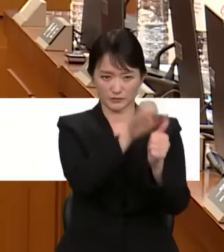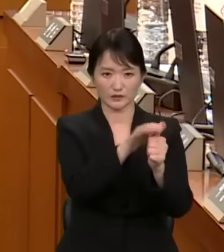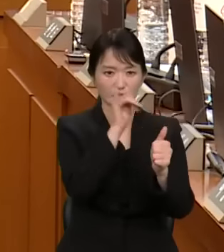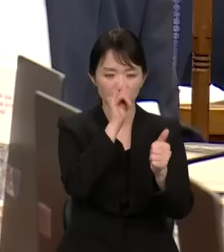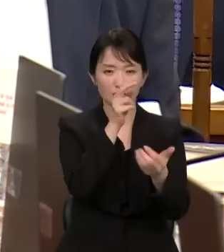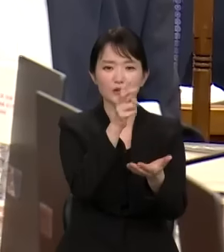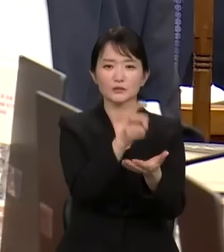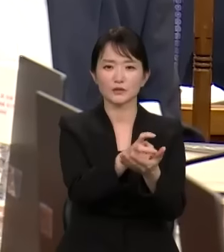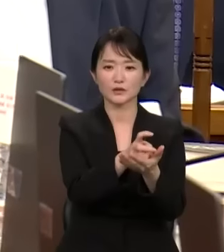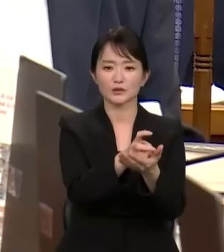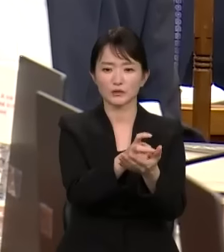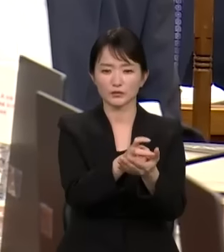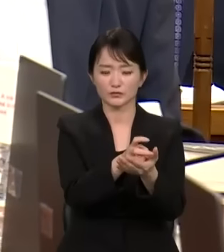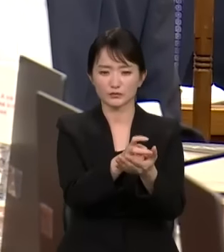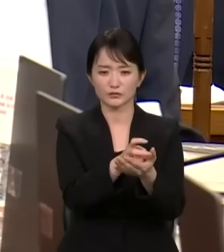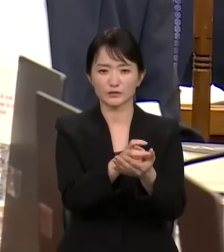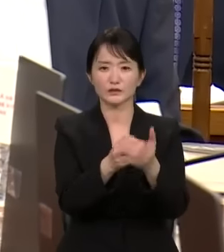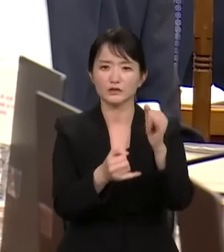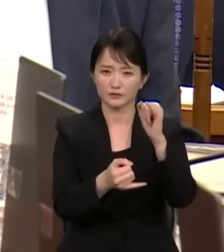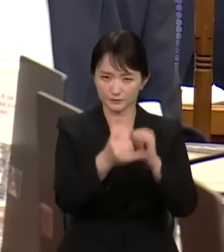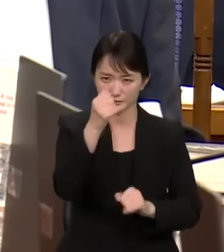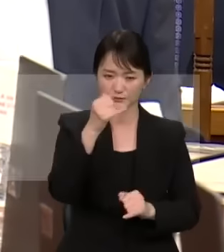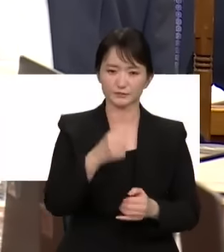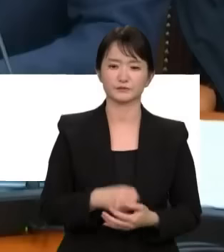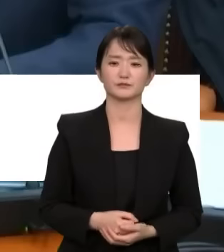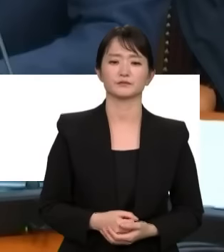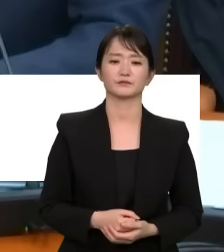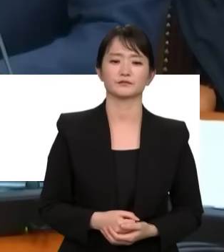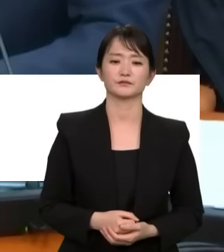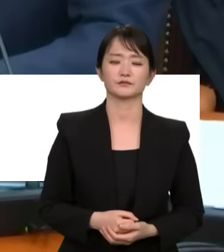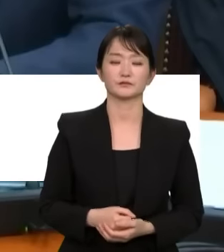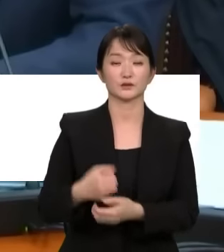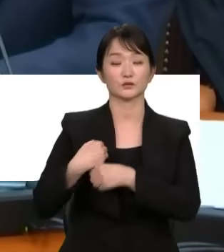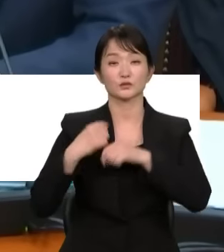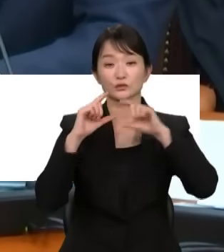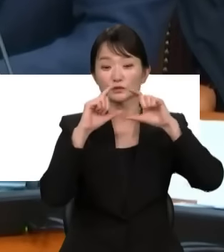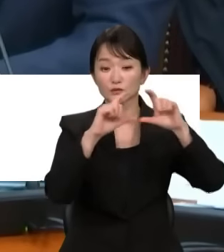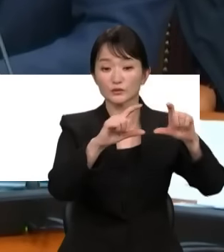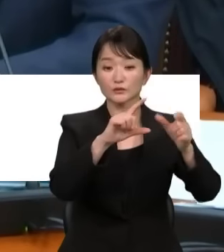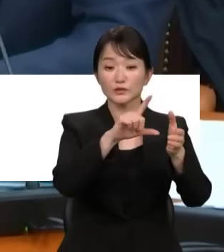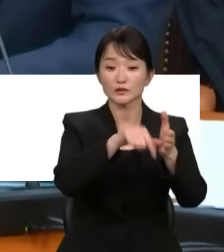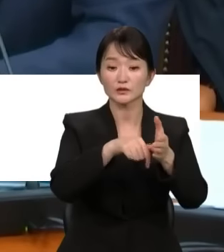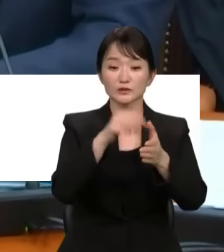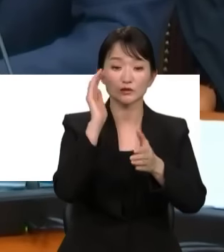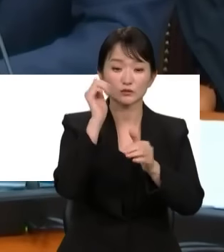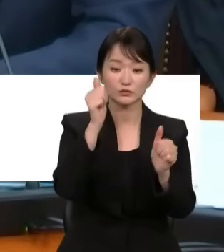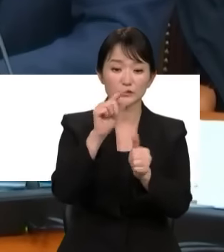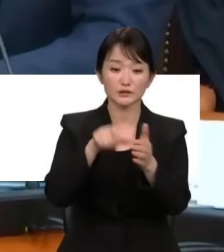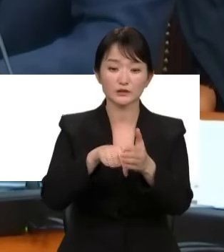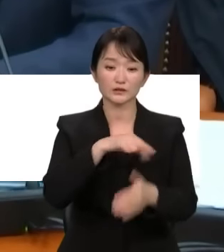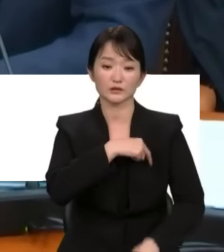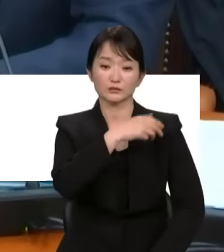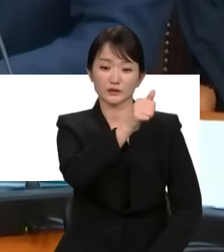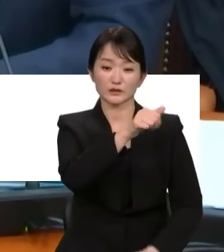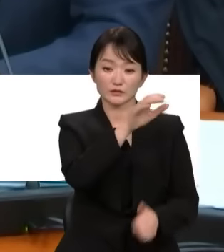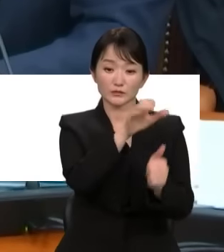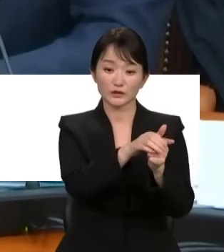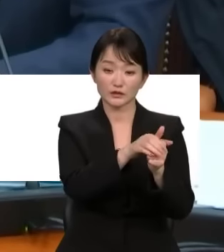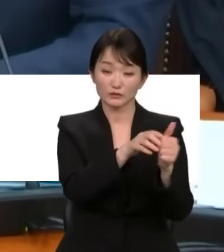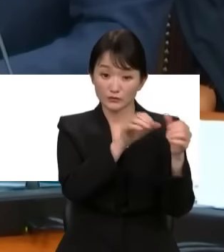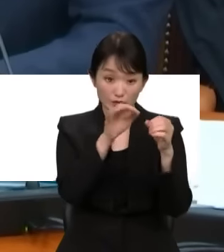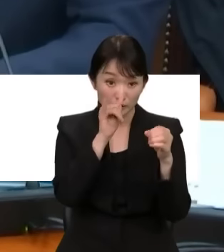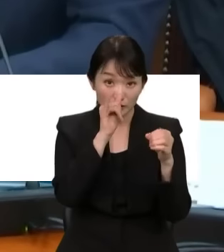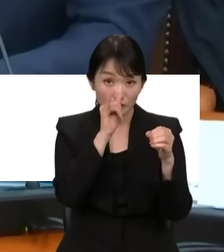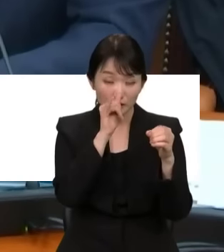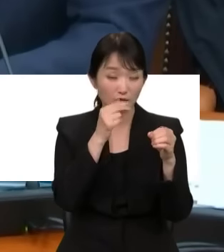않았다고 인정한 겁니다 그 개엄 선포하는 국무 때 그때 개엄 사관 임명한다는 그 내용도 같이 했나요 그런